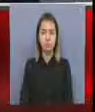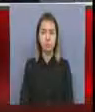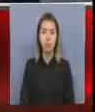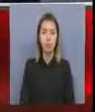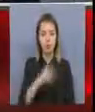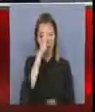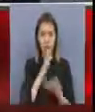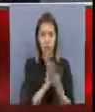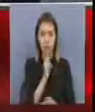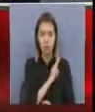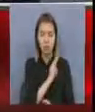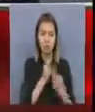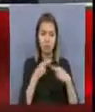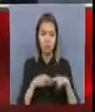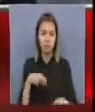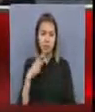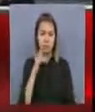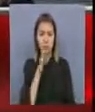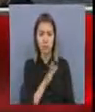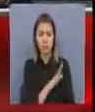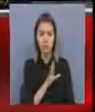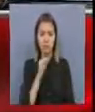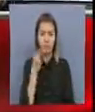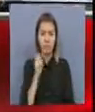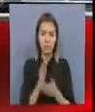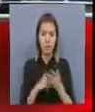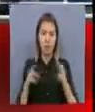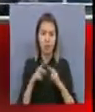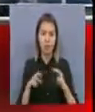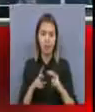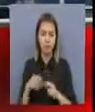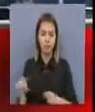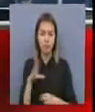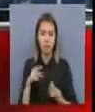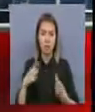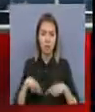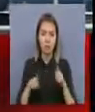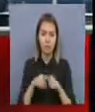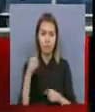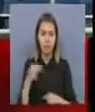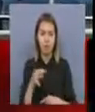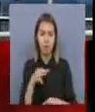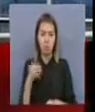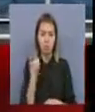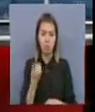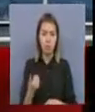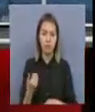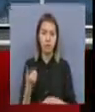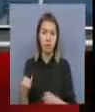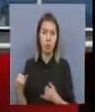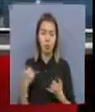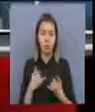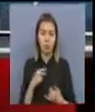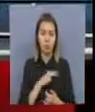Мемлекеттік қызметшілер және Астананың 20 жылдығына орай ветеринарлық бақылау және қадағалау комитетінің өңірдің облыстық және аумақтық